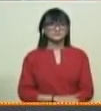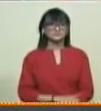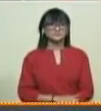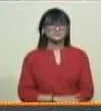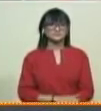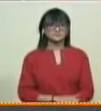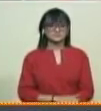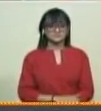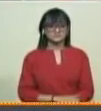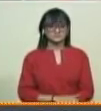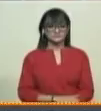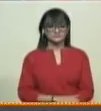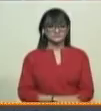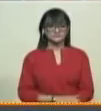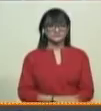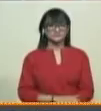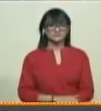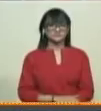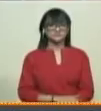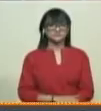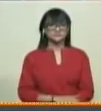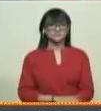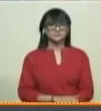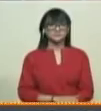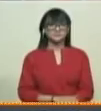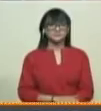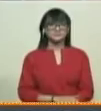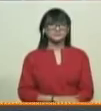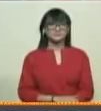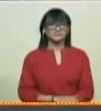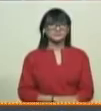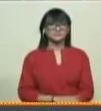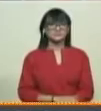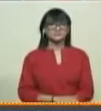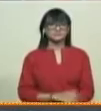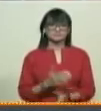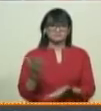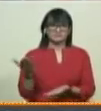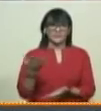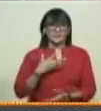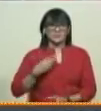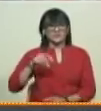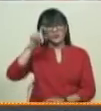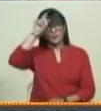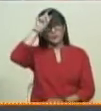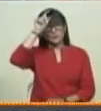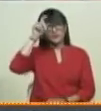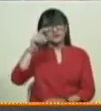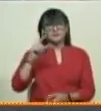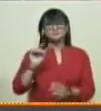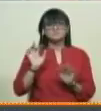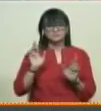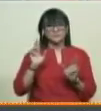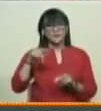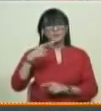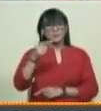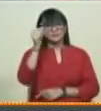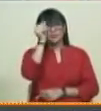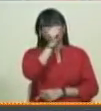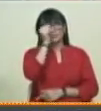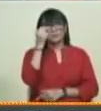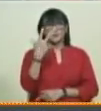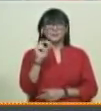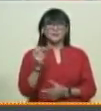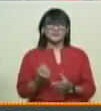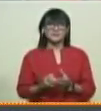bir emirle göndermiş bulunuyorum. Así que presidente, le digo que el próximo domingo 20